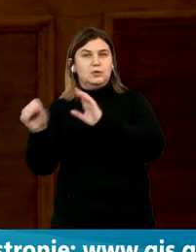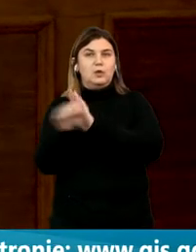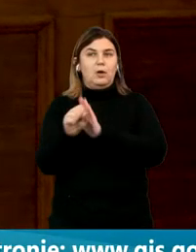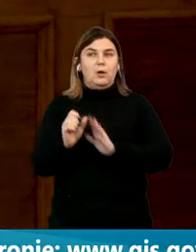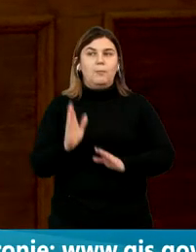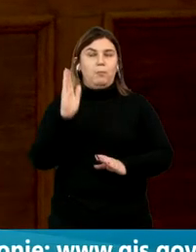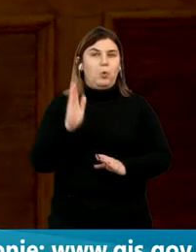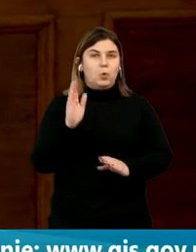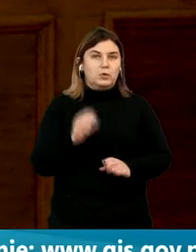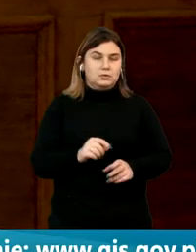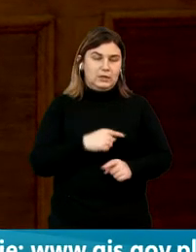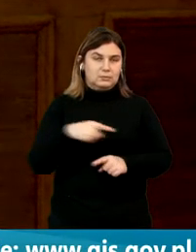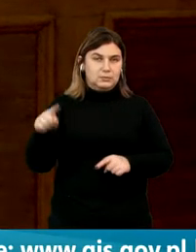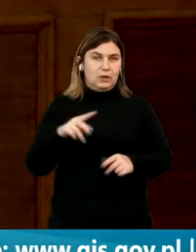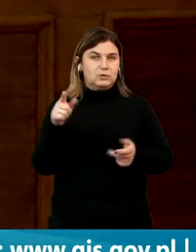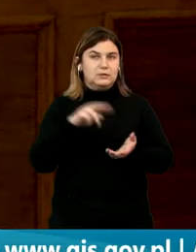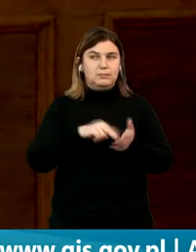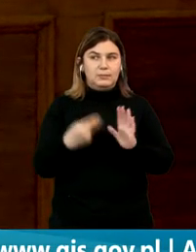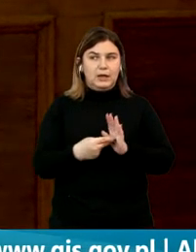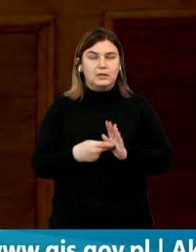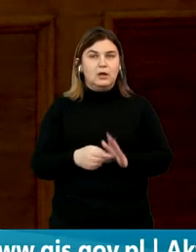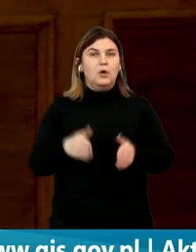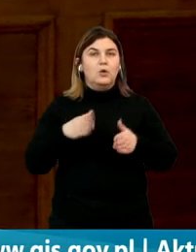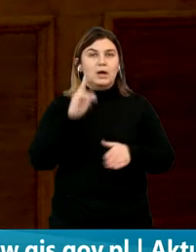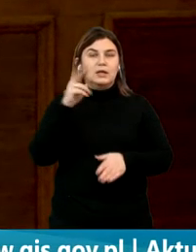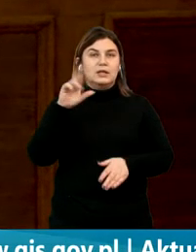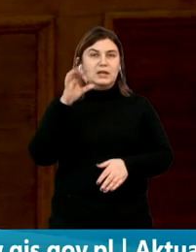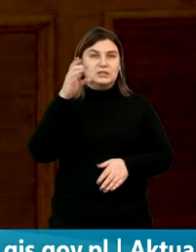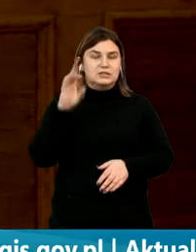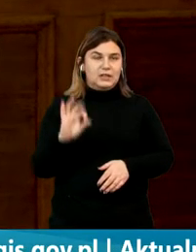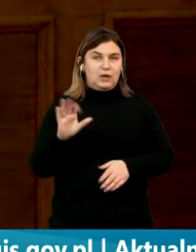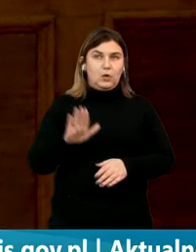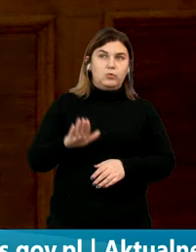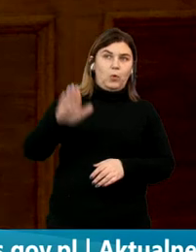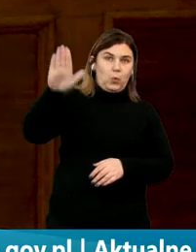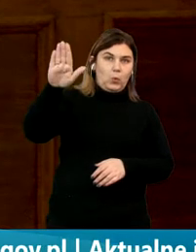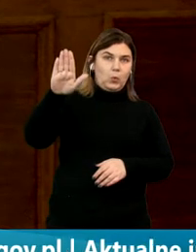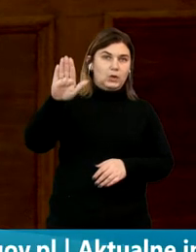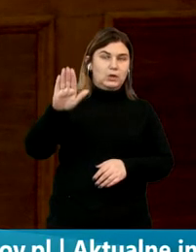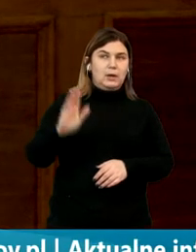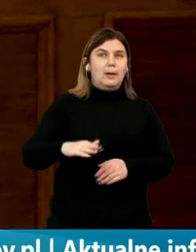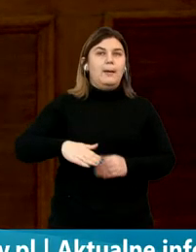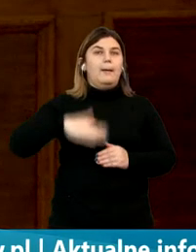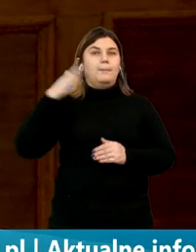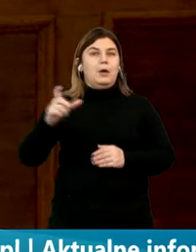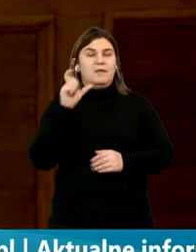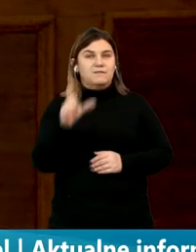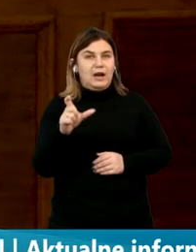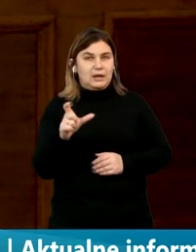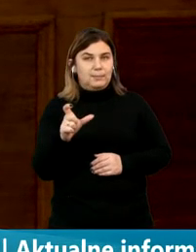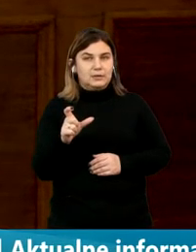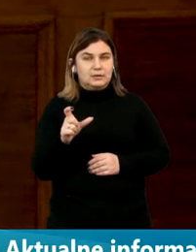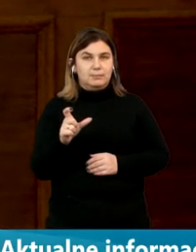północnej. Przypomnę, że on jest planowany ulicą Krasińskiego do góry i potem